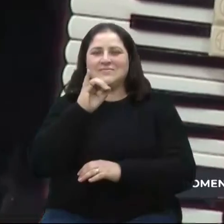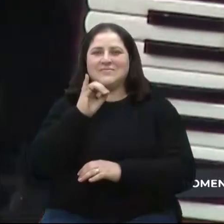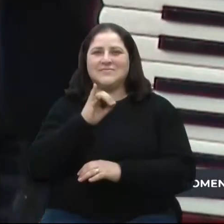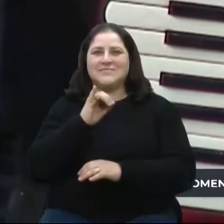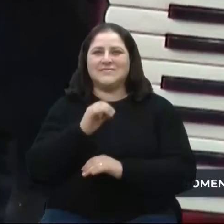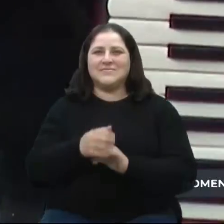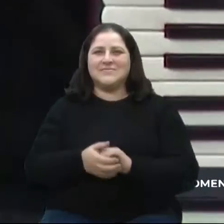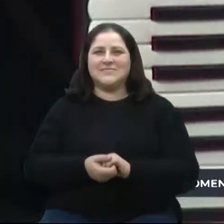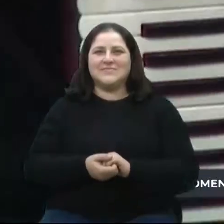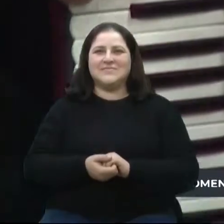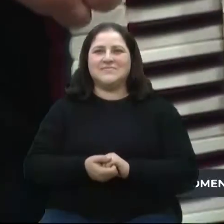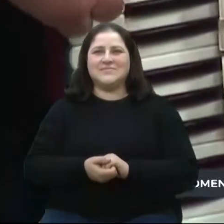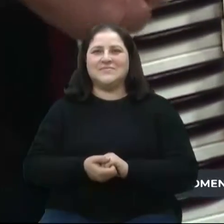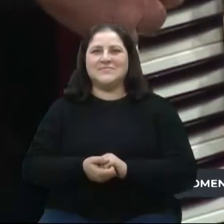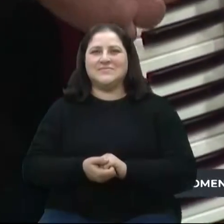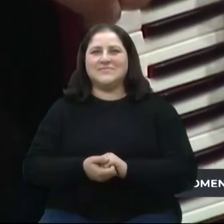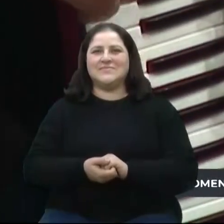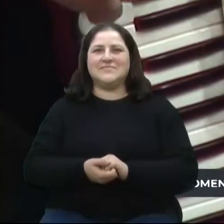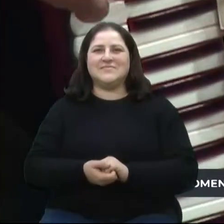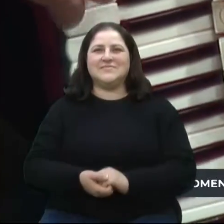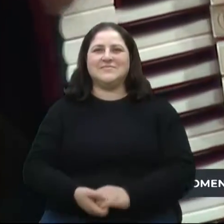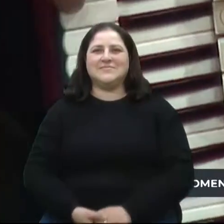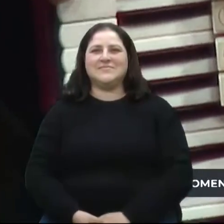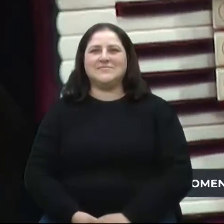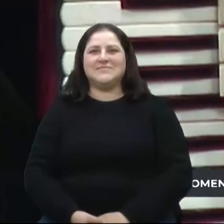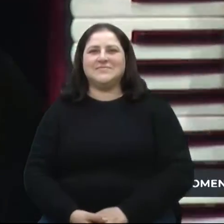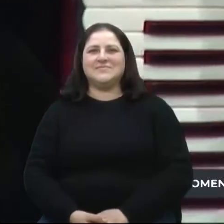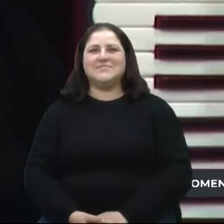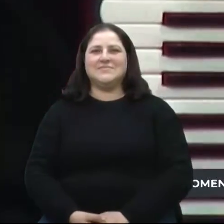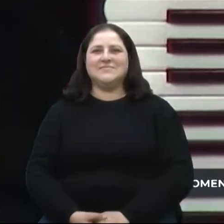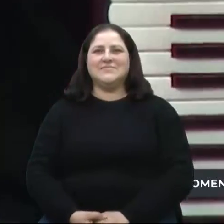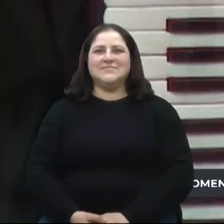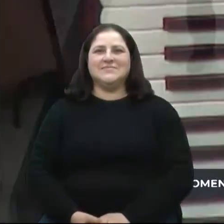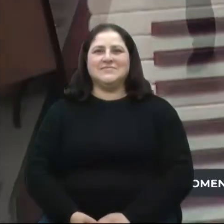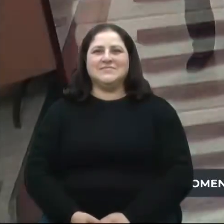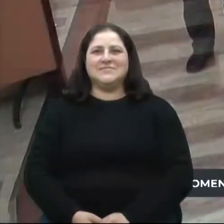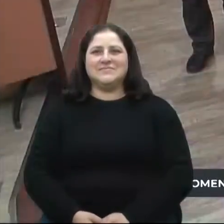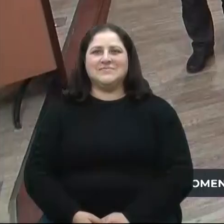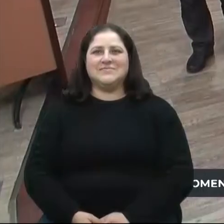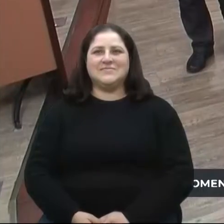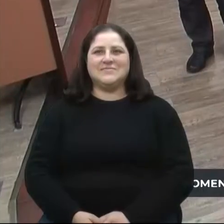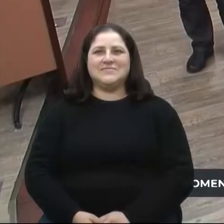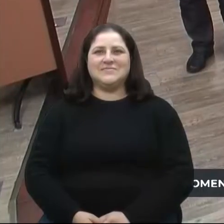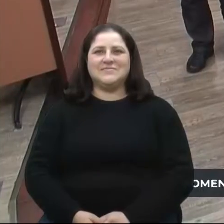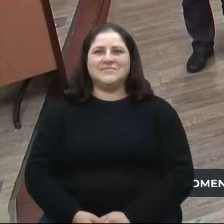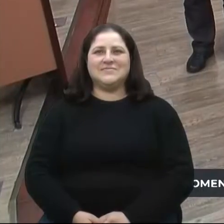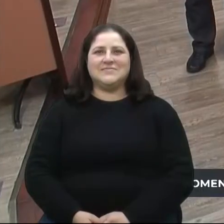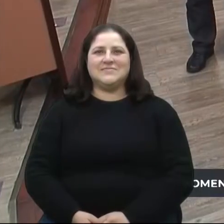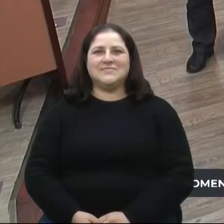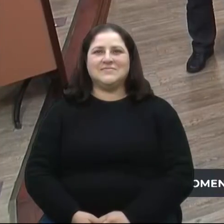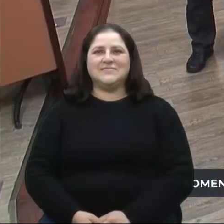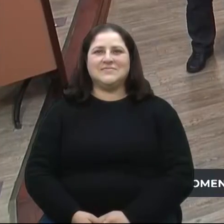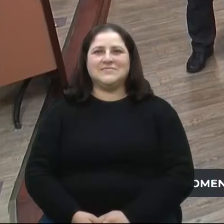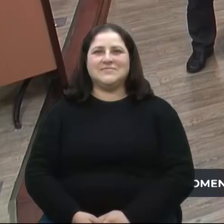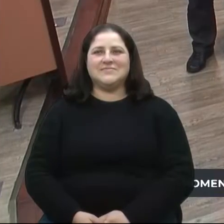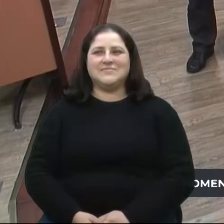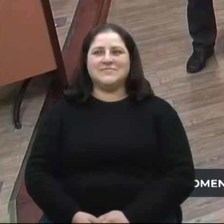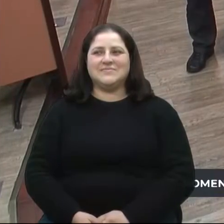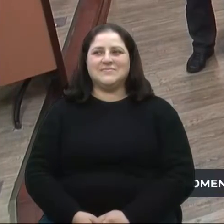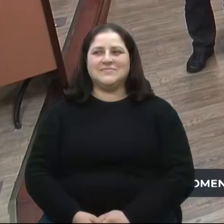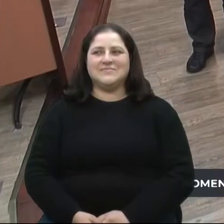sera, stasera quando viene sarà una